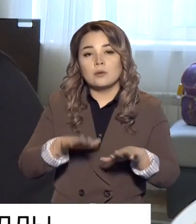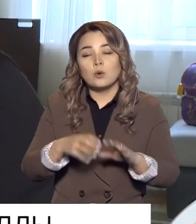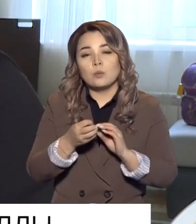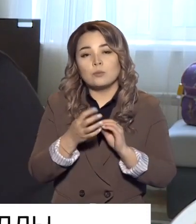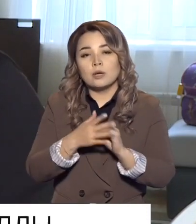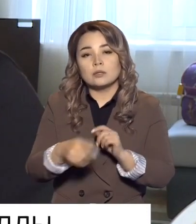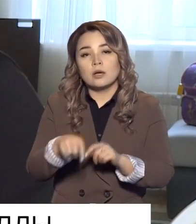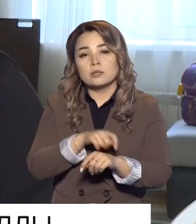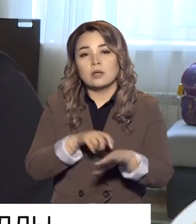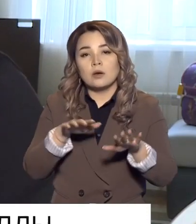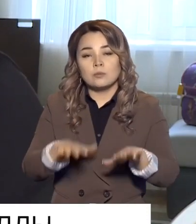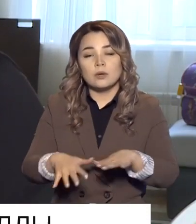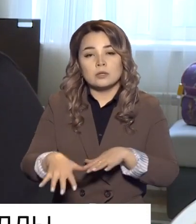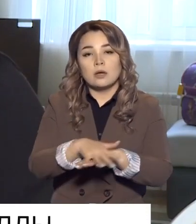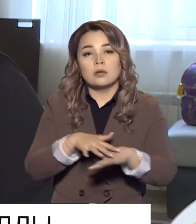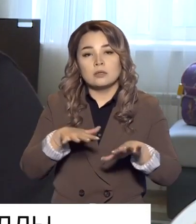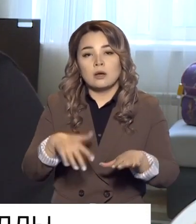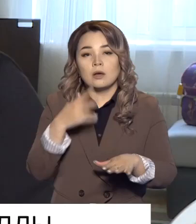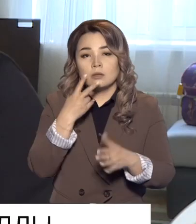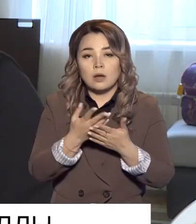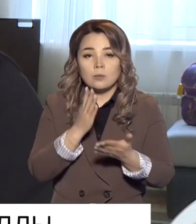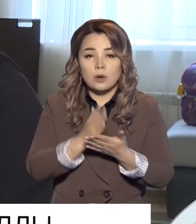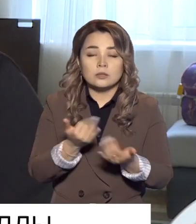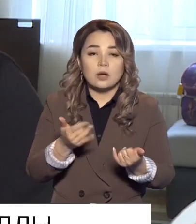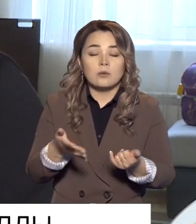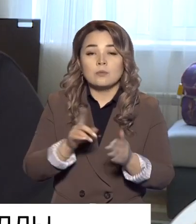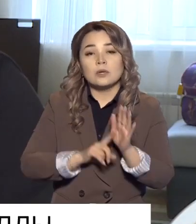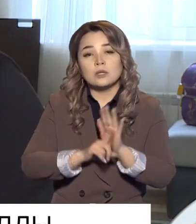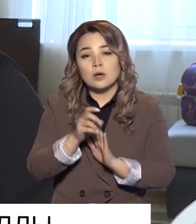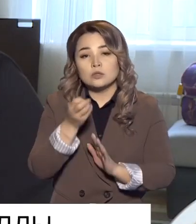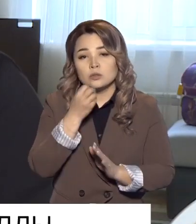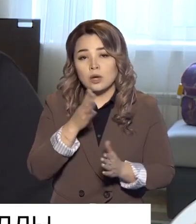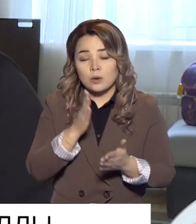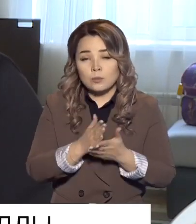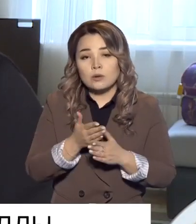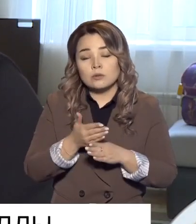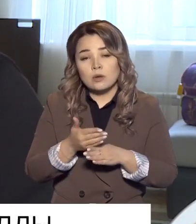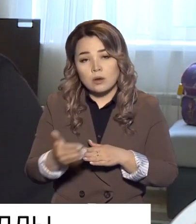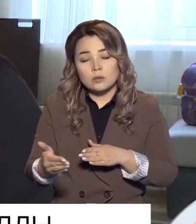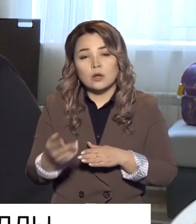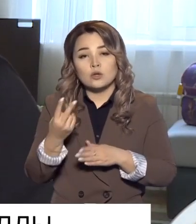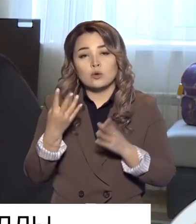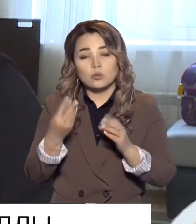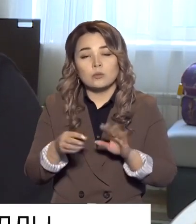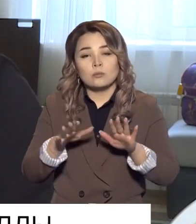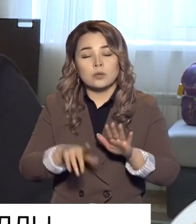15 шақырымдай жерде әуе айлағы бар. Басында барлығы жақсы болатын. Екінші күні ол жерде де